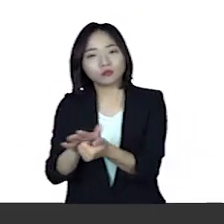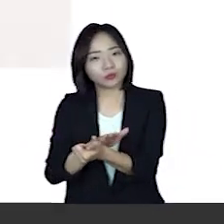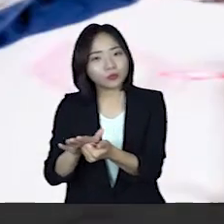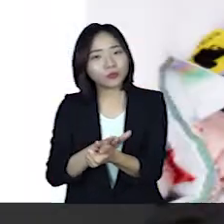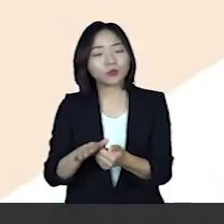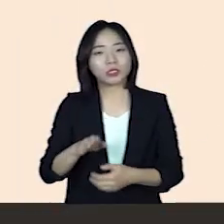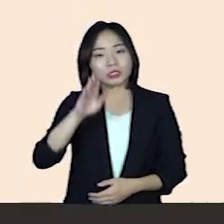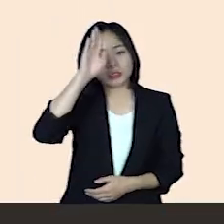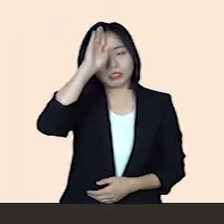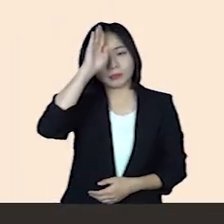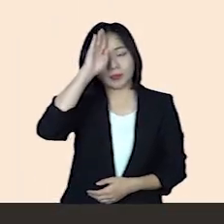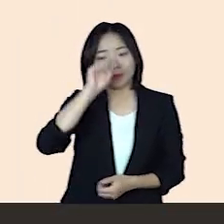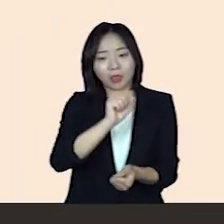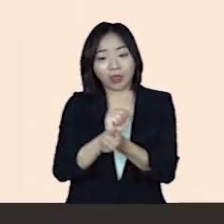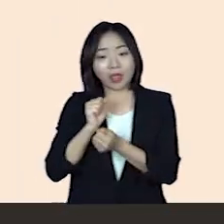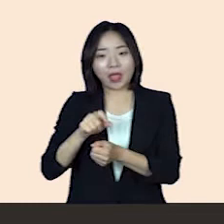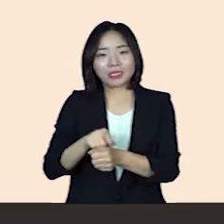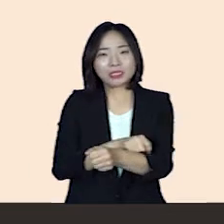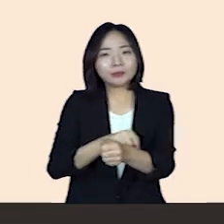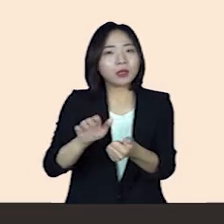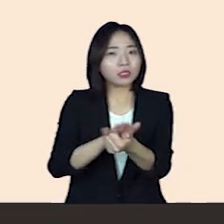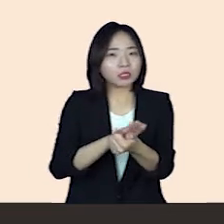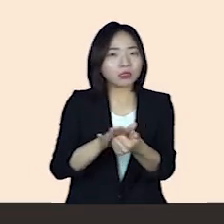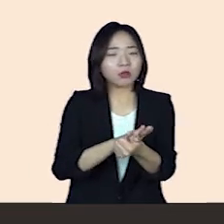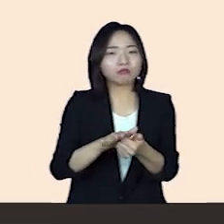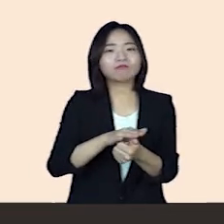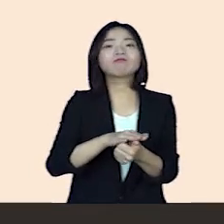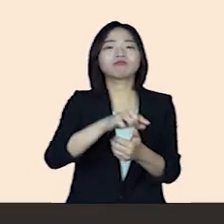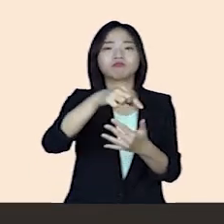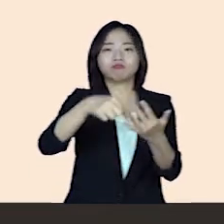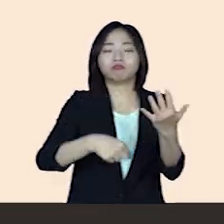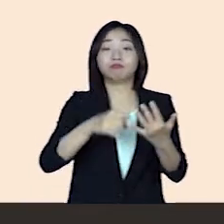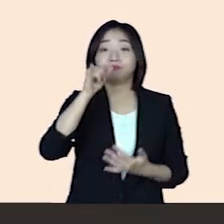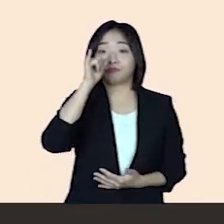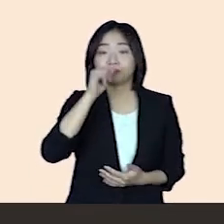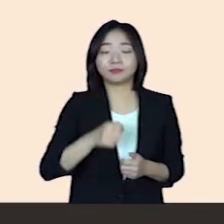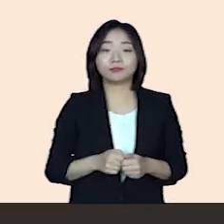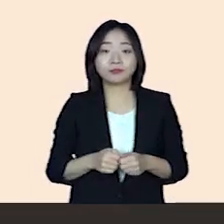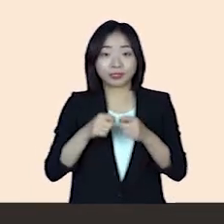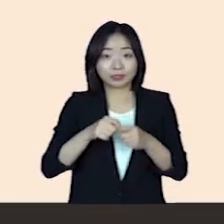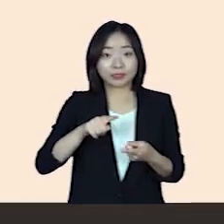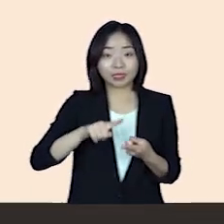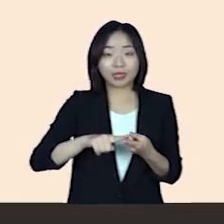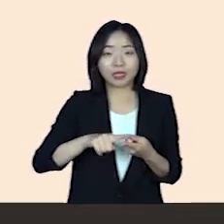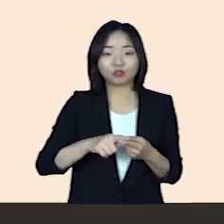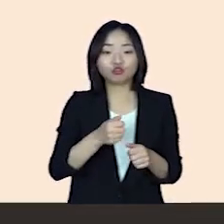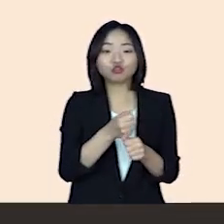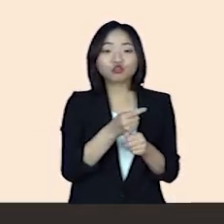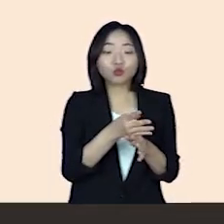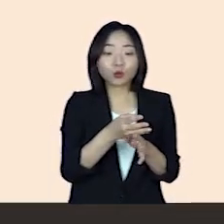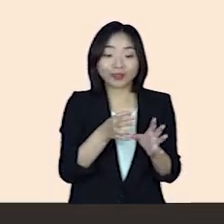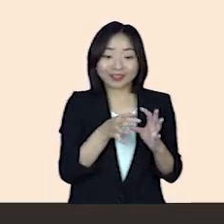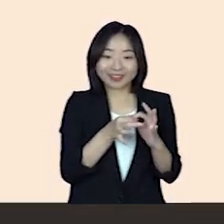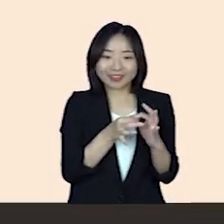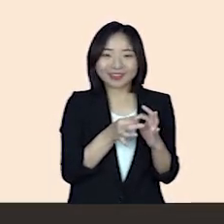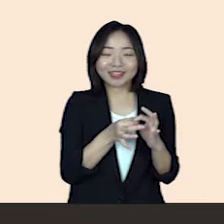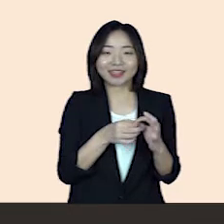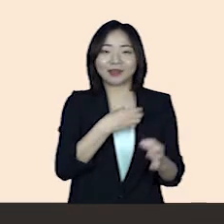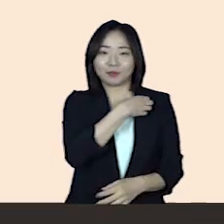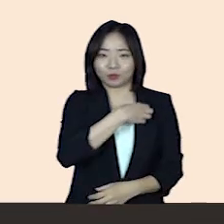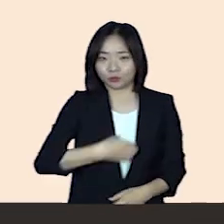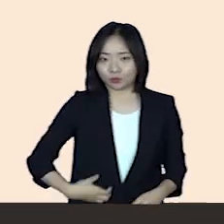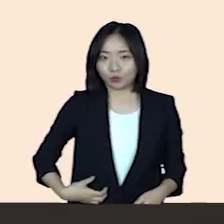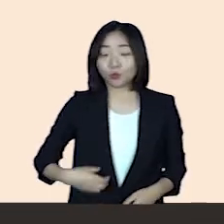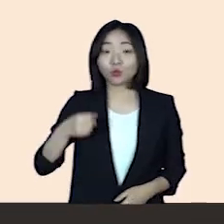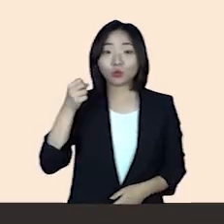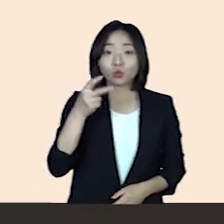서비스, 질병 감염 아동 특별 지원 서비스로 운영되는데요. 보다 자세한 사항은 주소지 읍면동